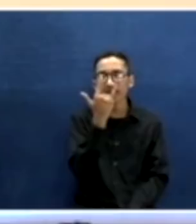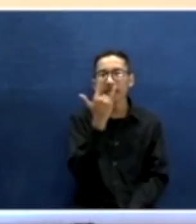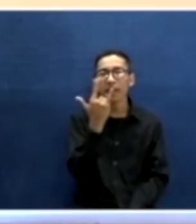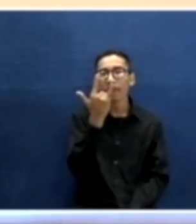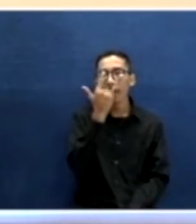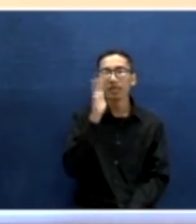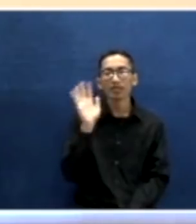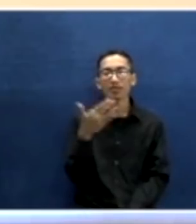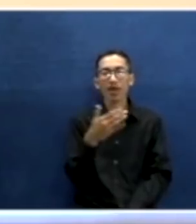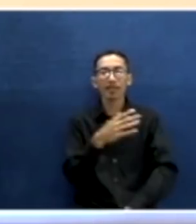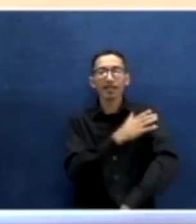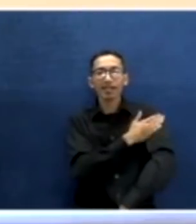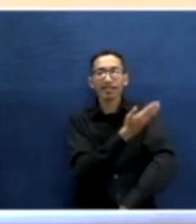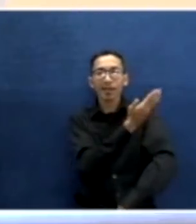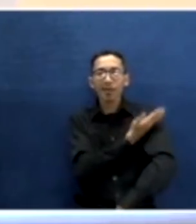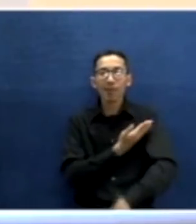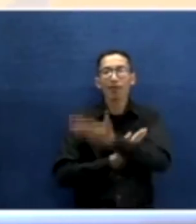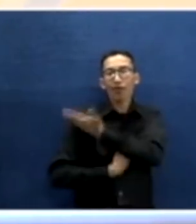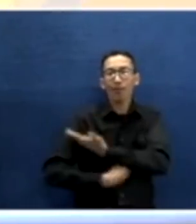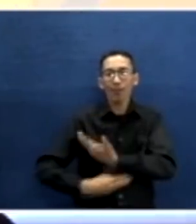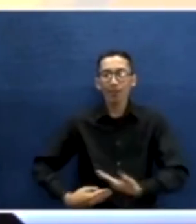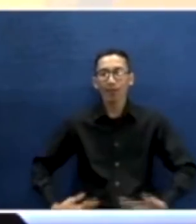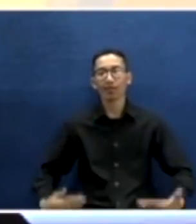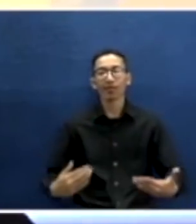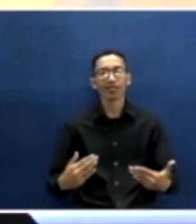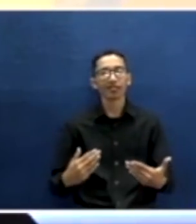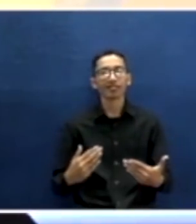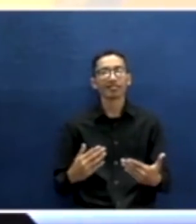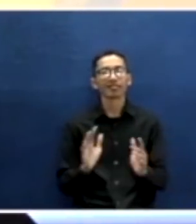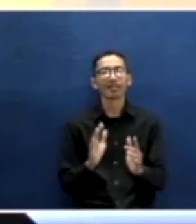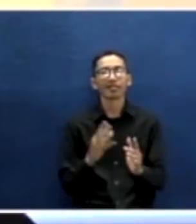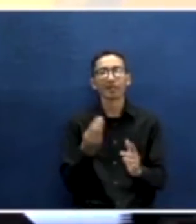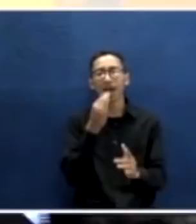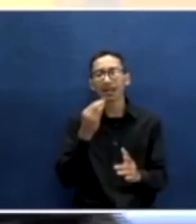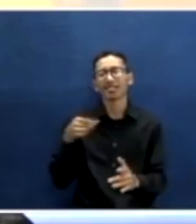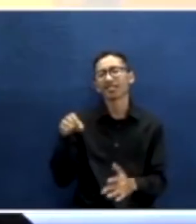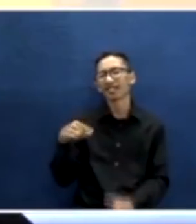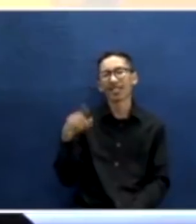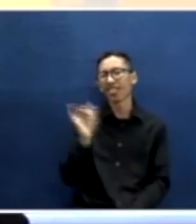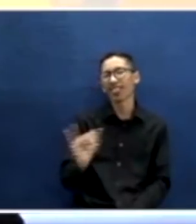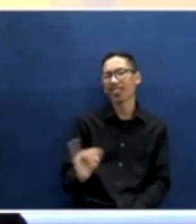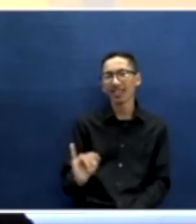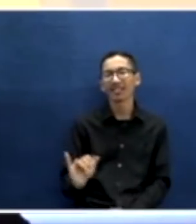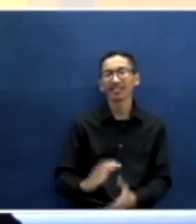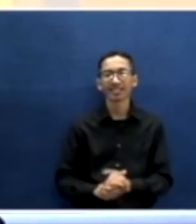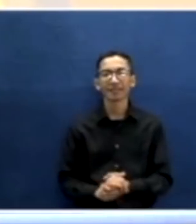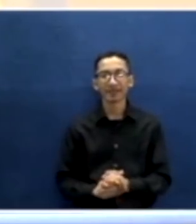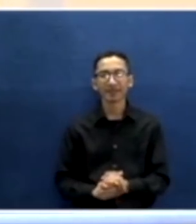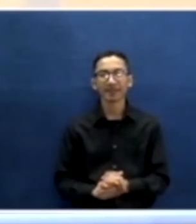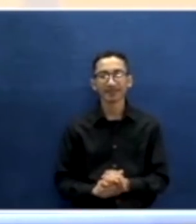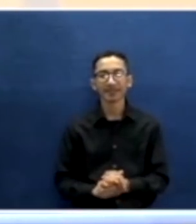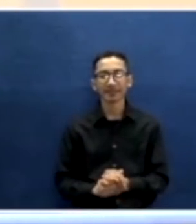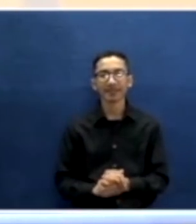dimanfaatkan dan itu betul-betul ada produknya di sekitar kita Hai bagaimana kemudian kita masih mendapatkan makanan